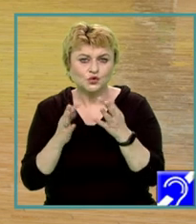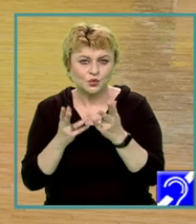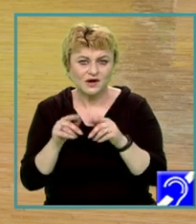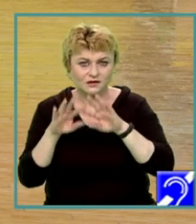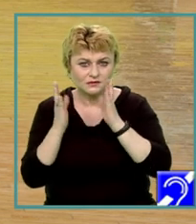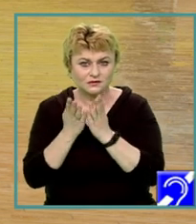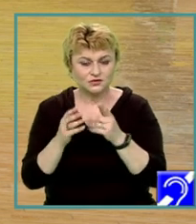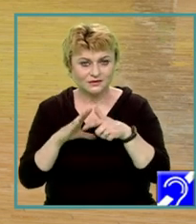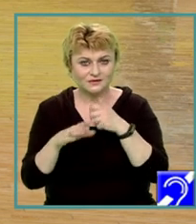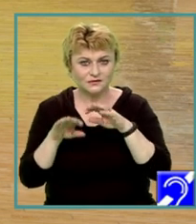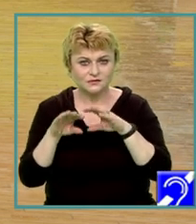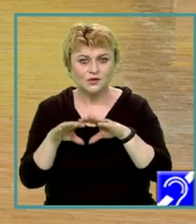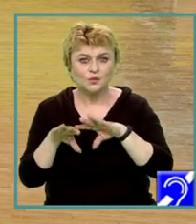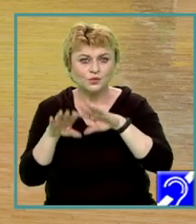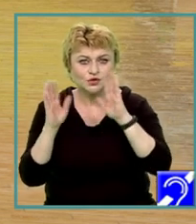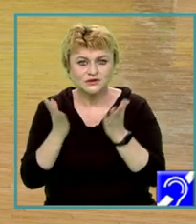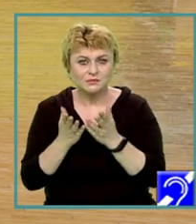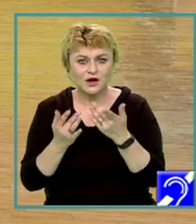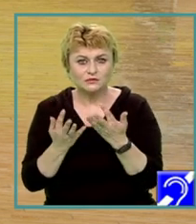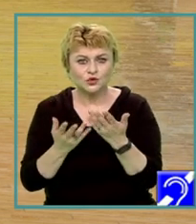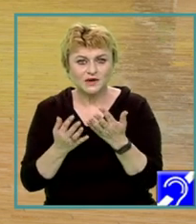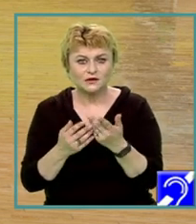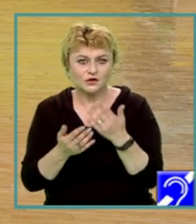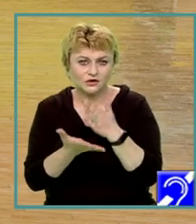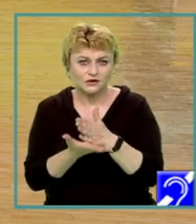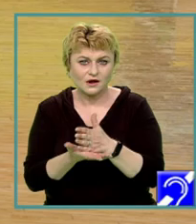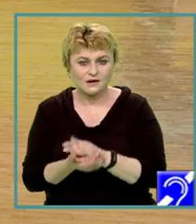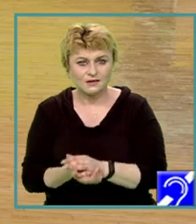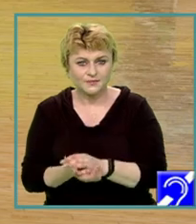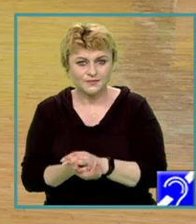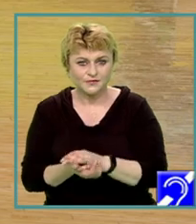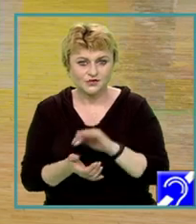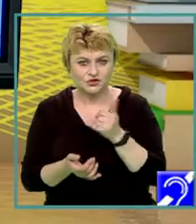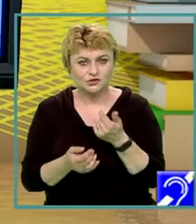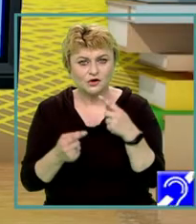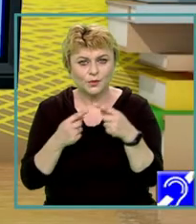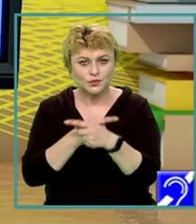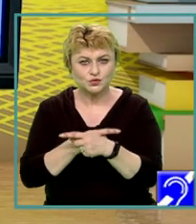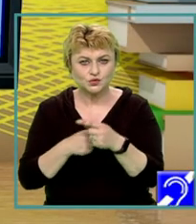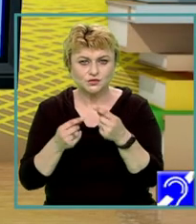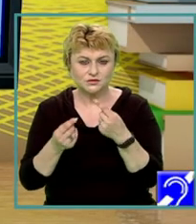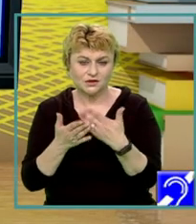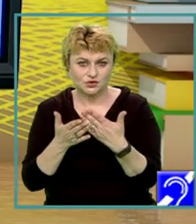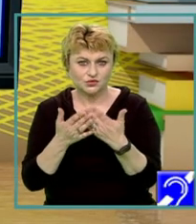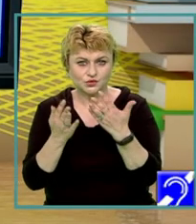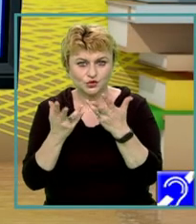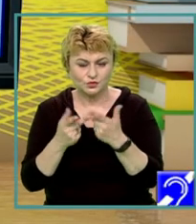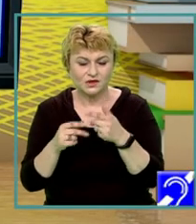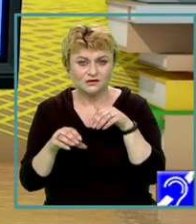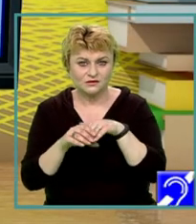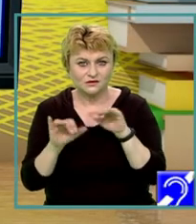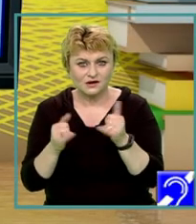mulțimea numerelor reale modulul unui număr real este opusul acelui număr minus a în cazul în care